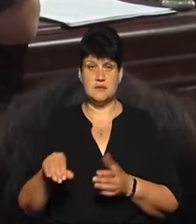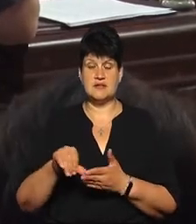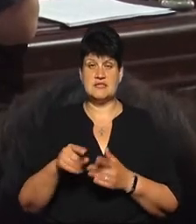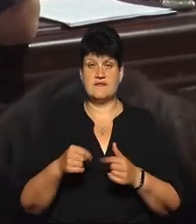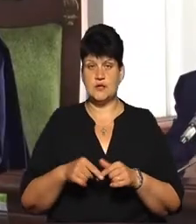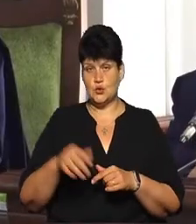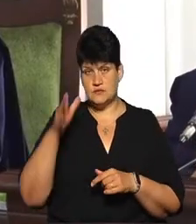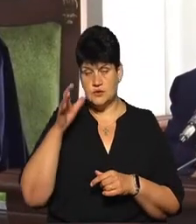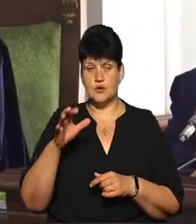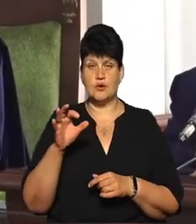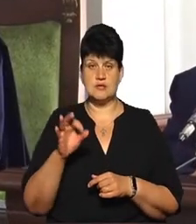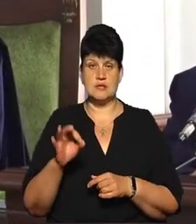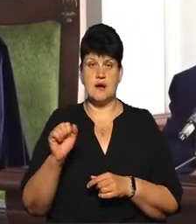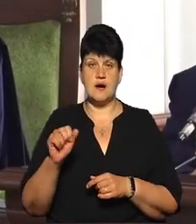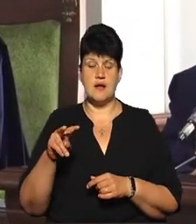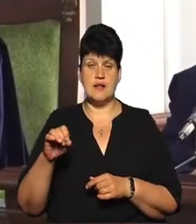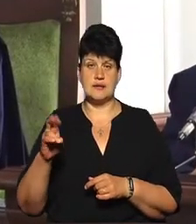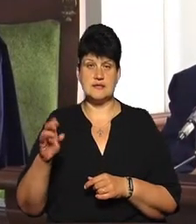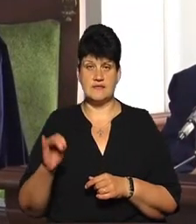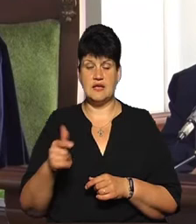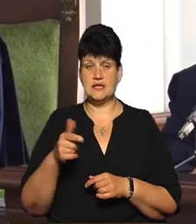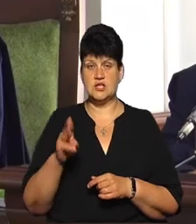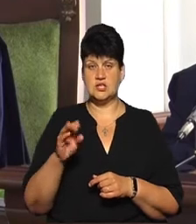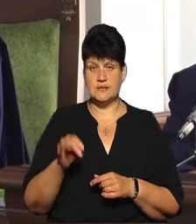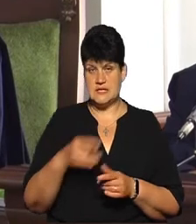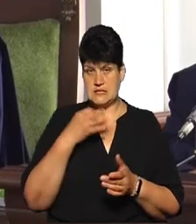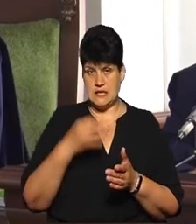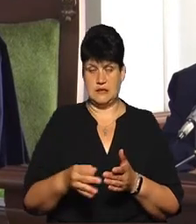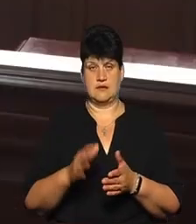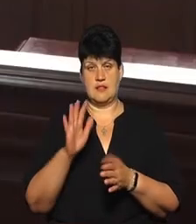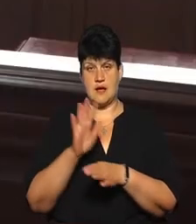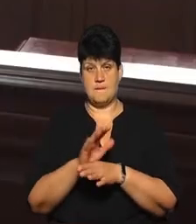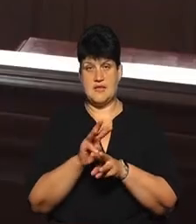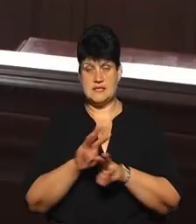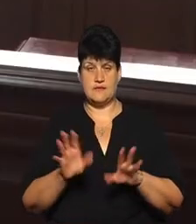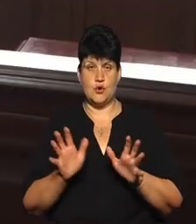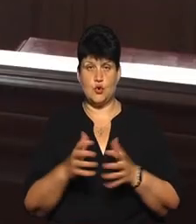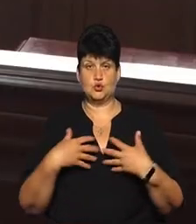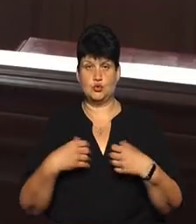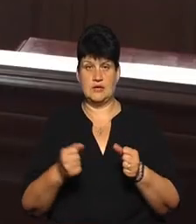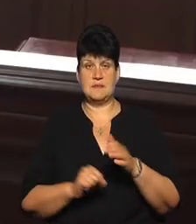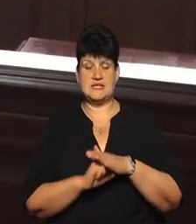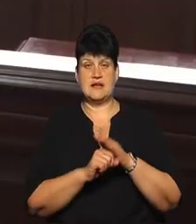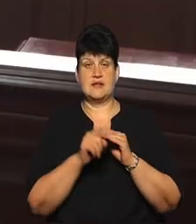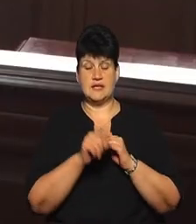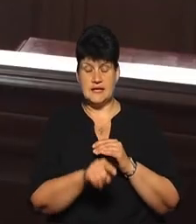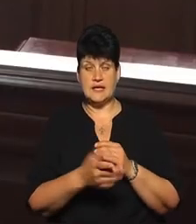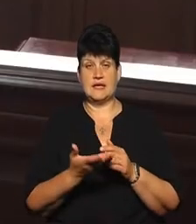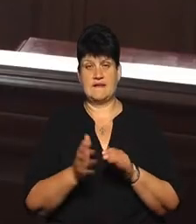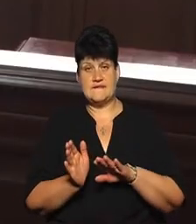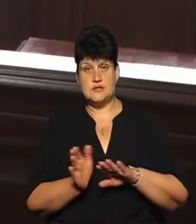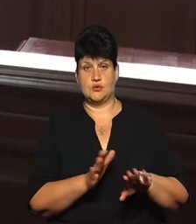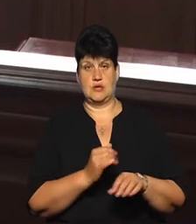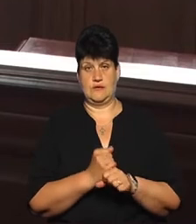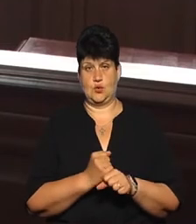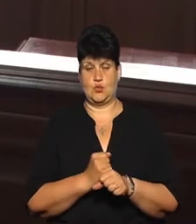Оксана Алєксєєва. Галина Щепна процитувала накази Міністерства охорони здоров'я, на підставі яких Віталія Ковальчука відсторонили від